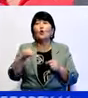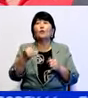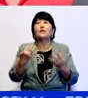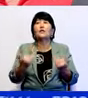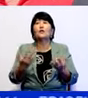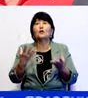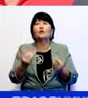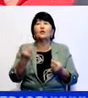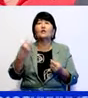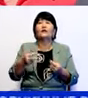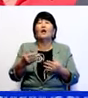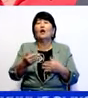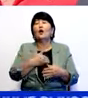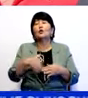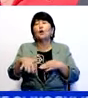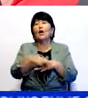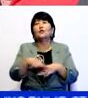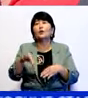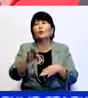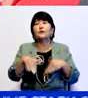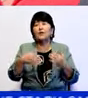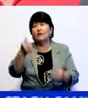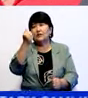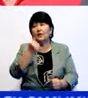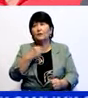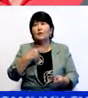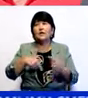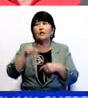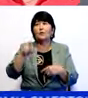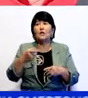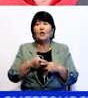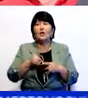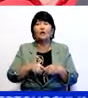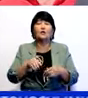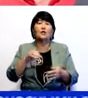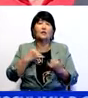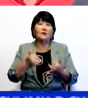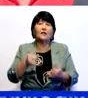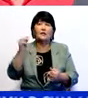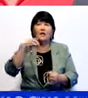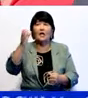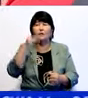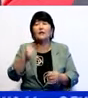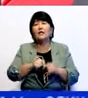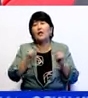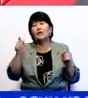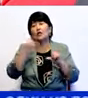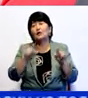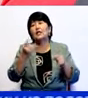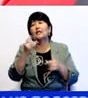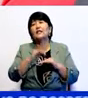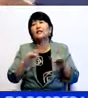сегодня 20 хочу от имени население области выразить благодарность предпринимателям которые болеют за сферу образования открывает школы и